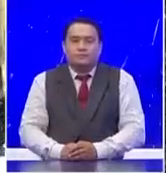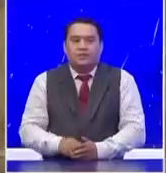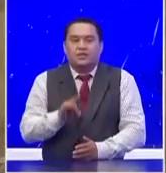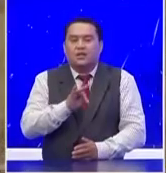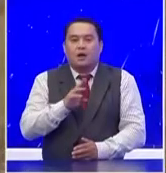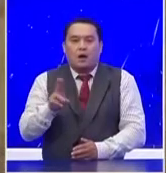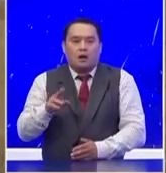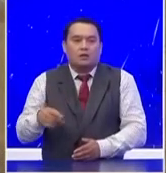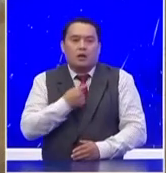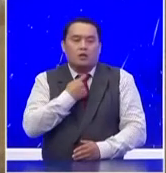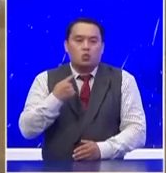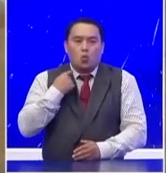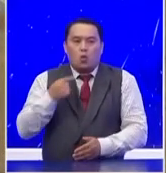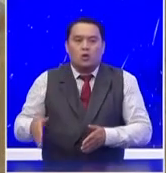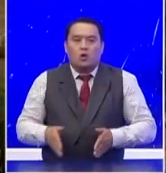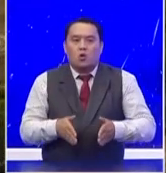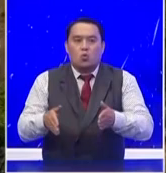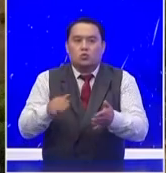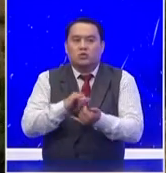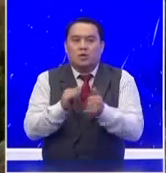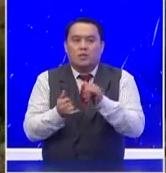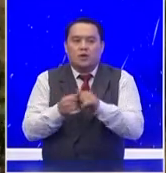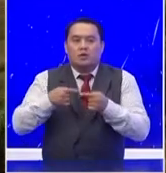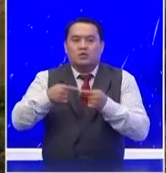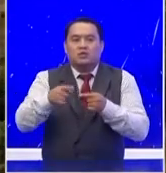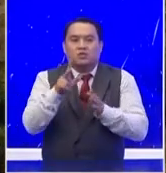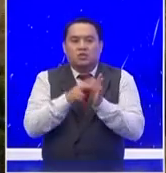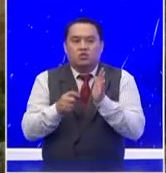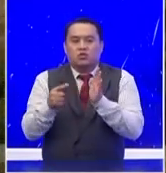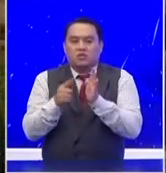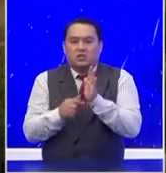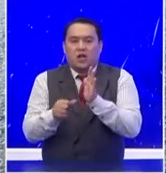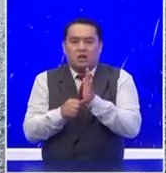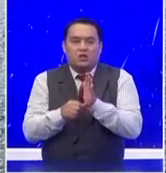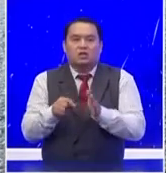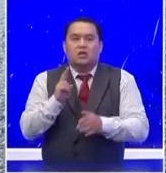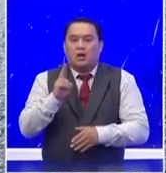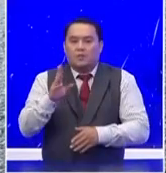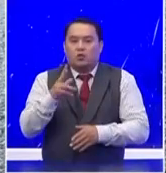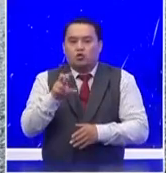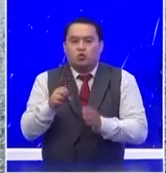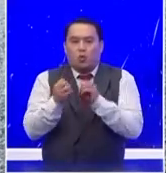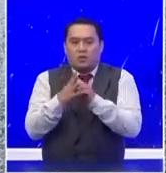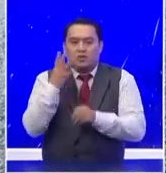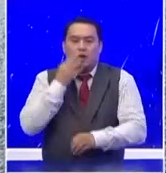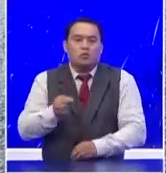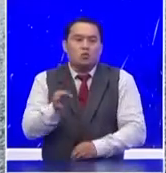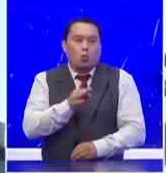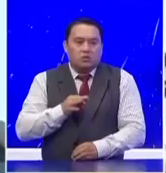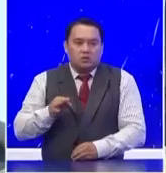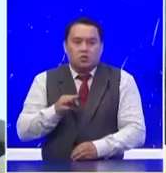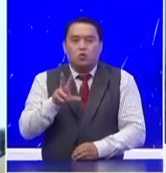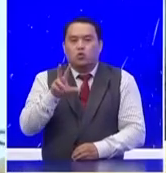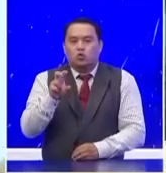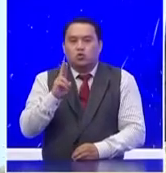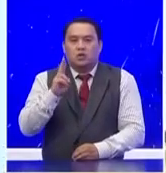Республикалық маңызы бар Талдықорған Қалбатау Өскемен тас жолының ұзындығы 786 шақырым, оның 315-і Алматы облысынан өтеді. Мамандар биыл